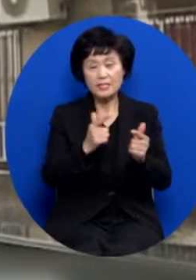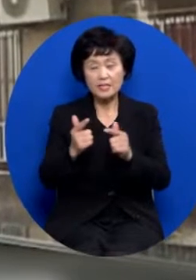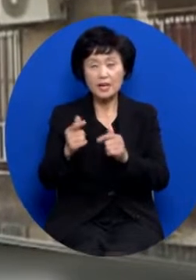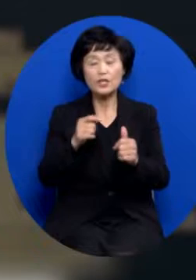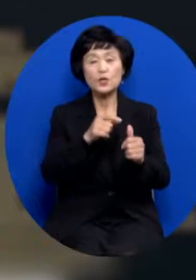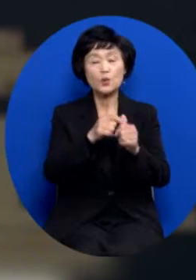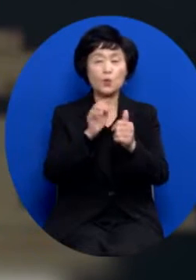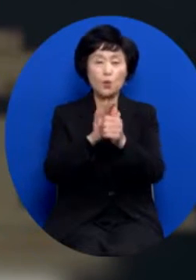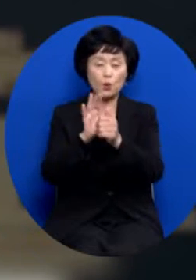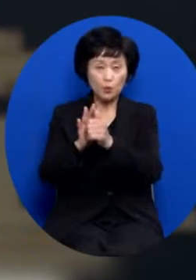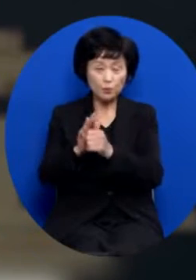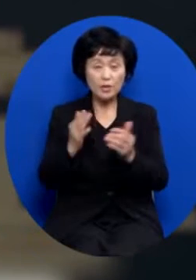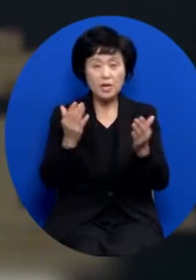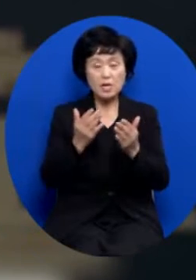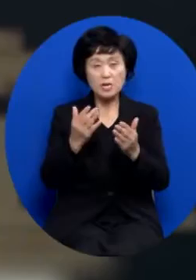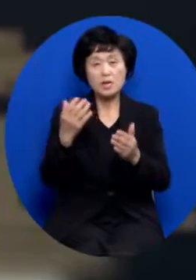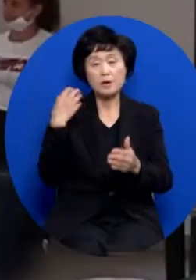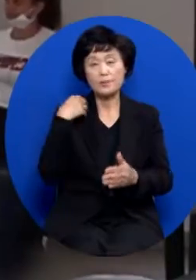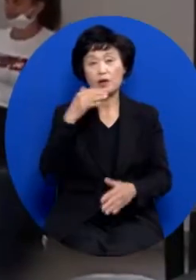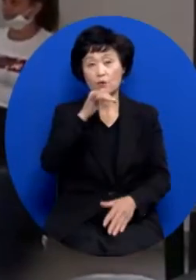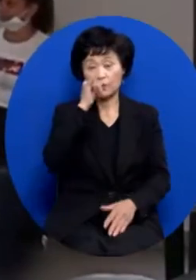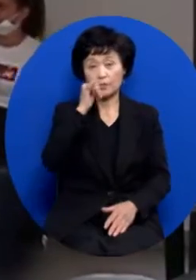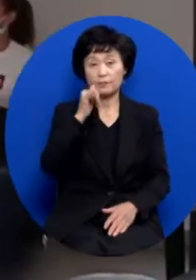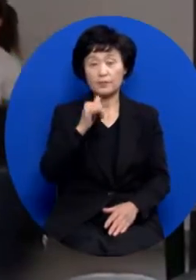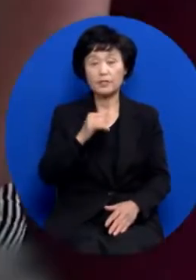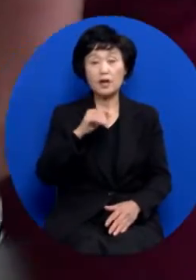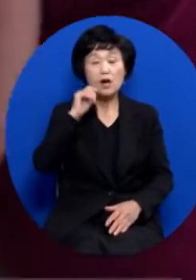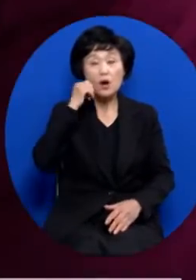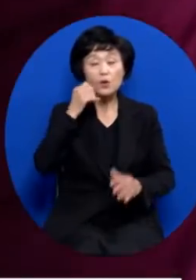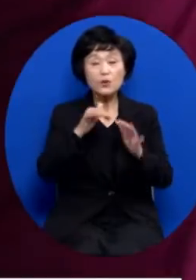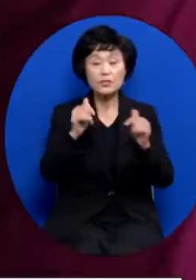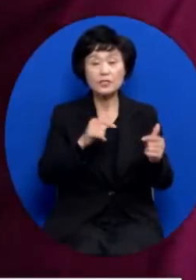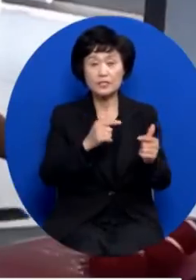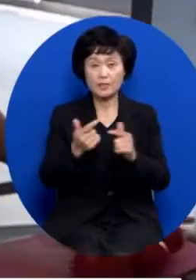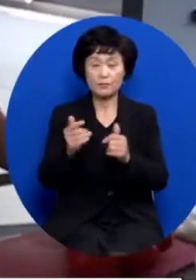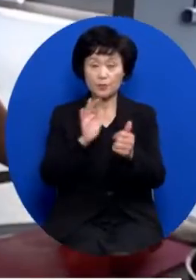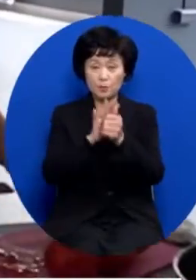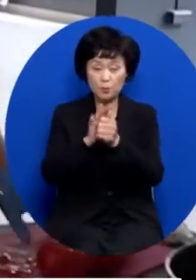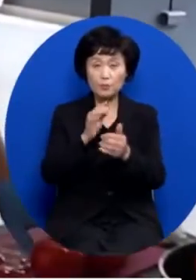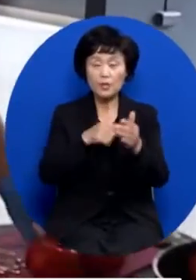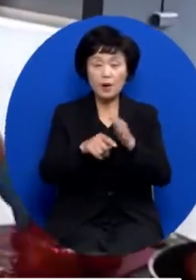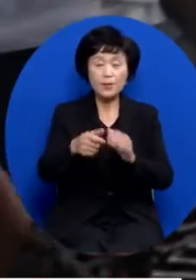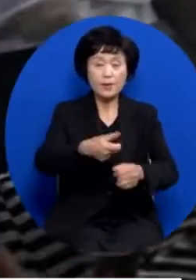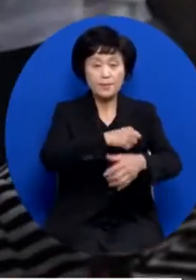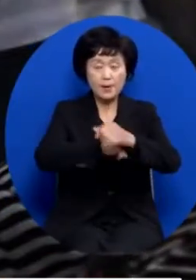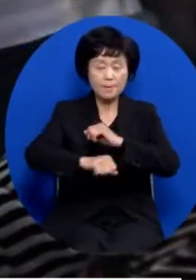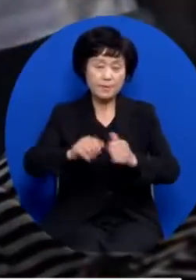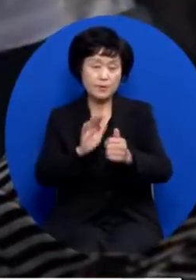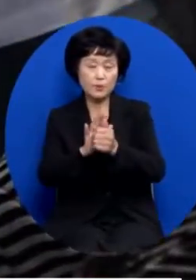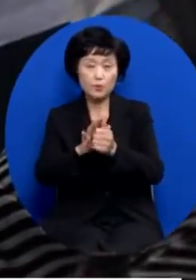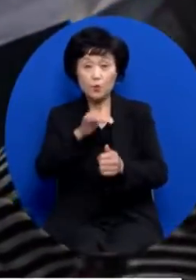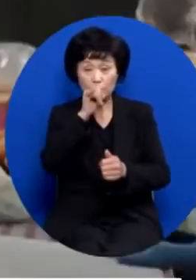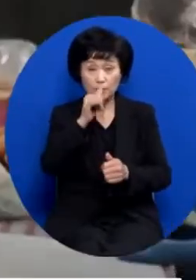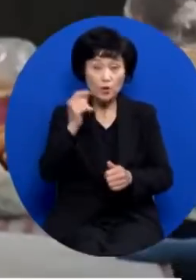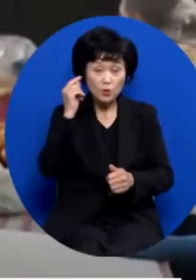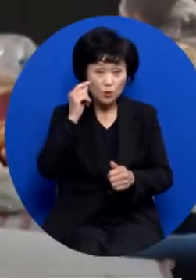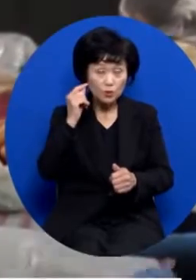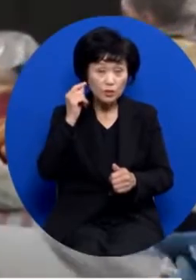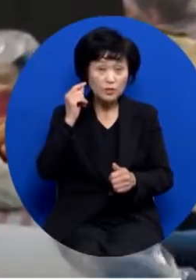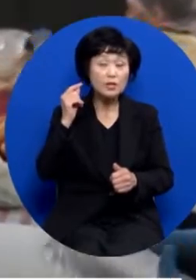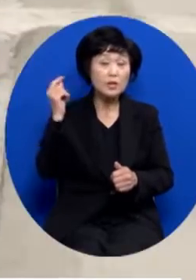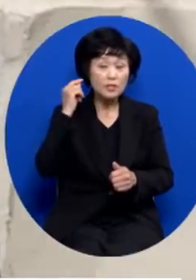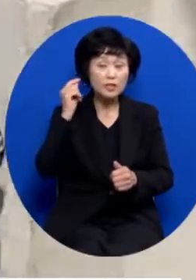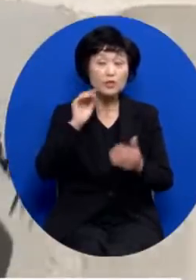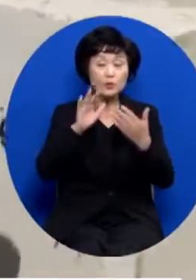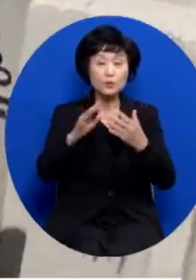피해 가정에 구호품과 식량을 전달했고 어려움에 처한 사람을 돕기 위해 발로 뛰었습니다. 소식을 듣고 주변의 많은